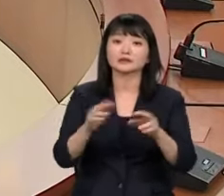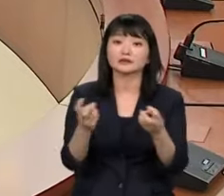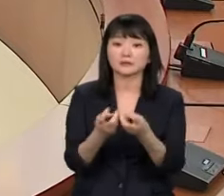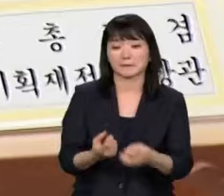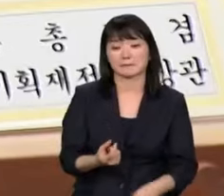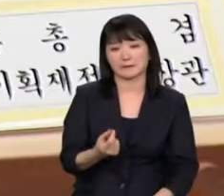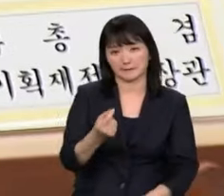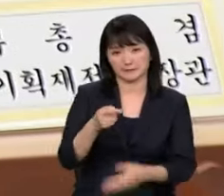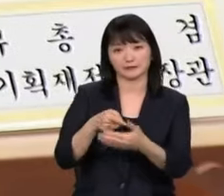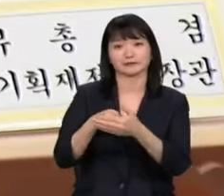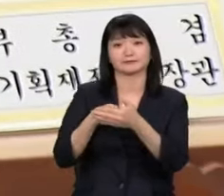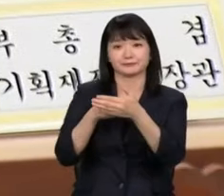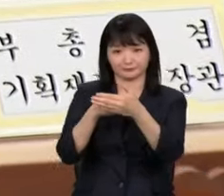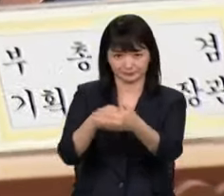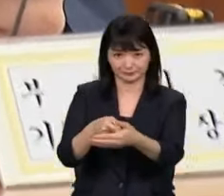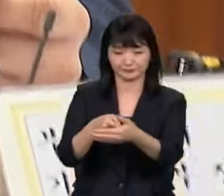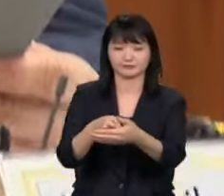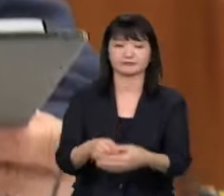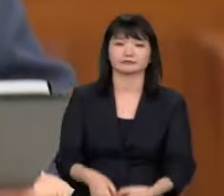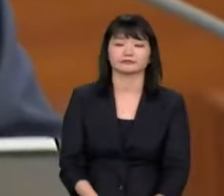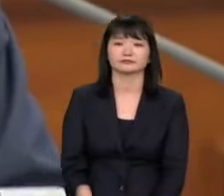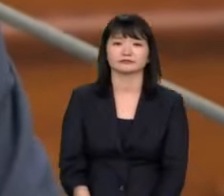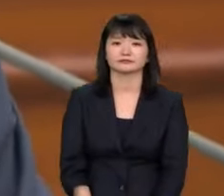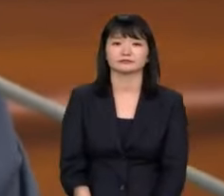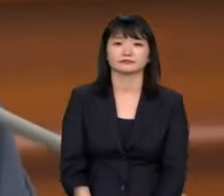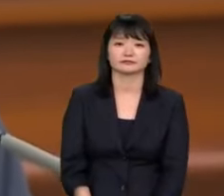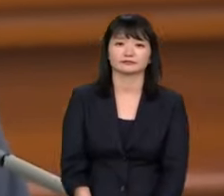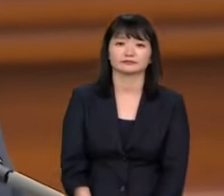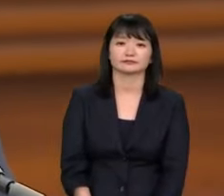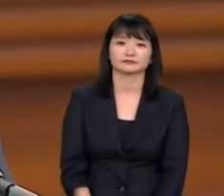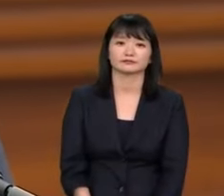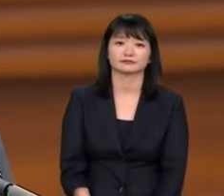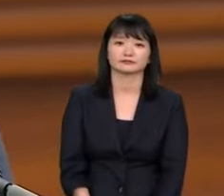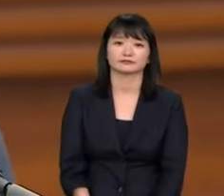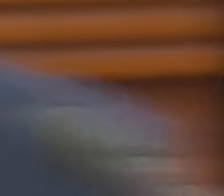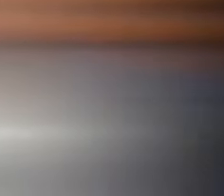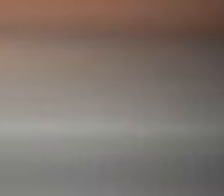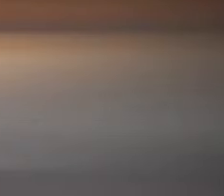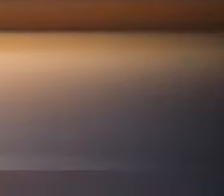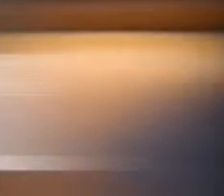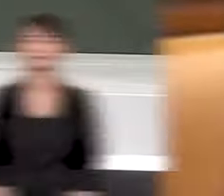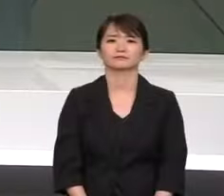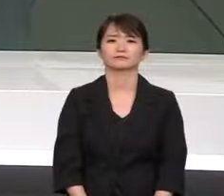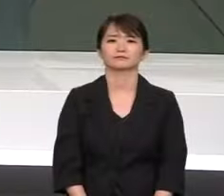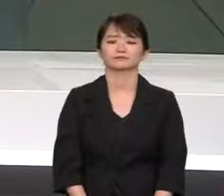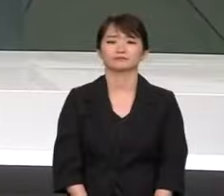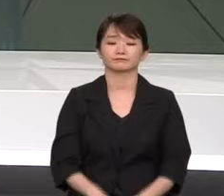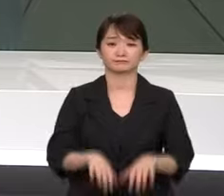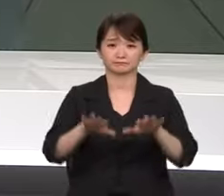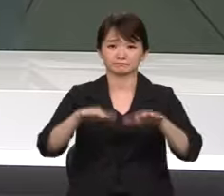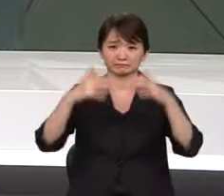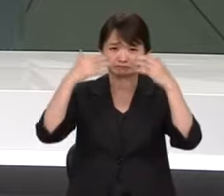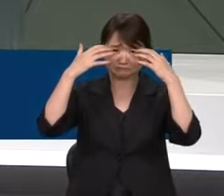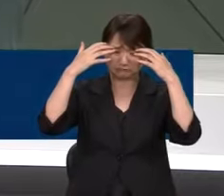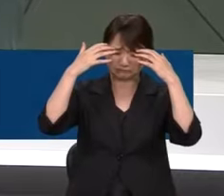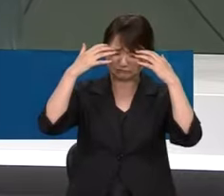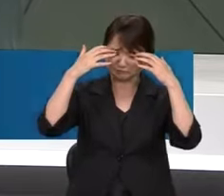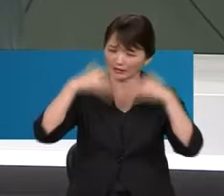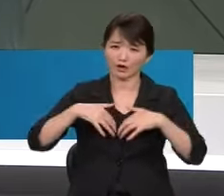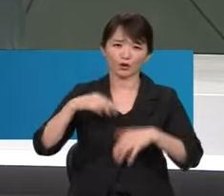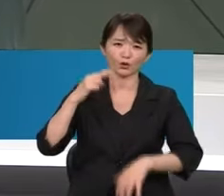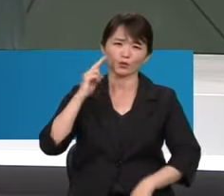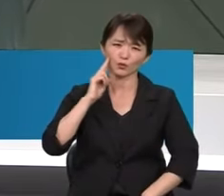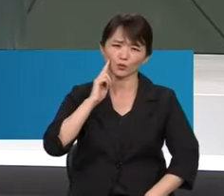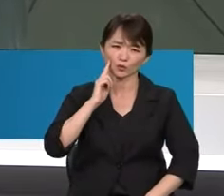속도 있게 추진하겠다고 밝혔습니다. JTBC 이상화입니다. 이번 여름 기록적인